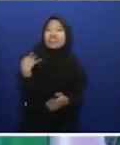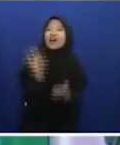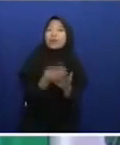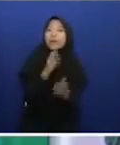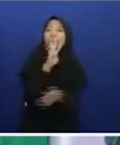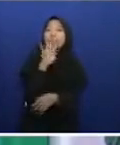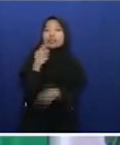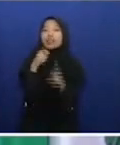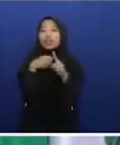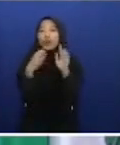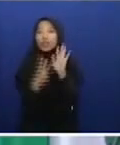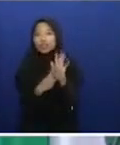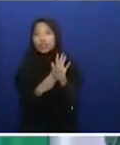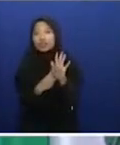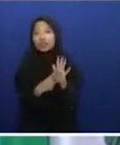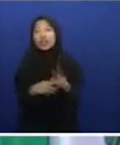Tapi saya harus sekolah.